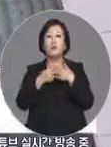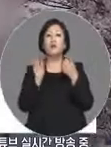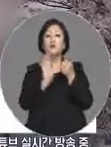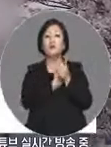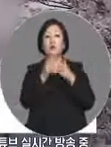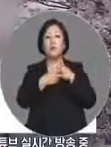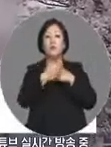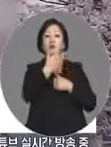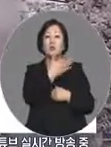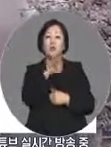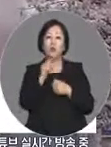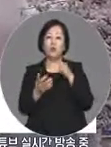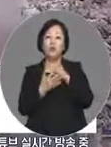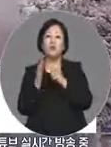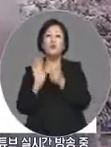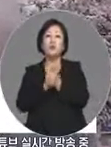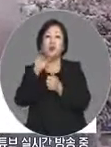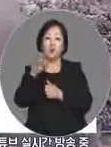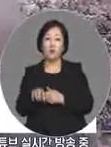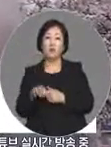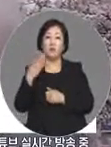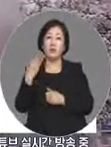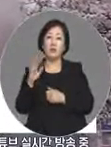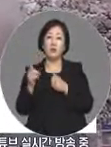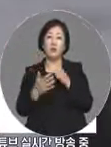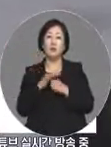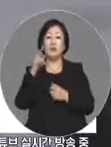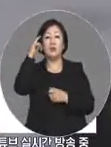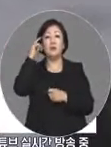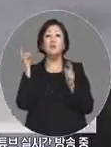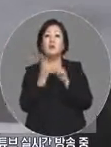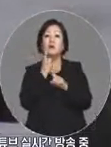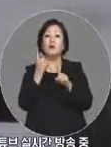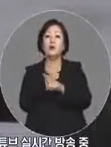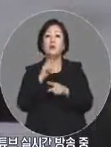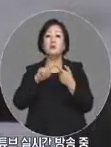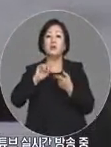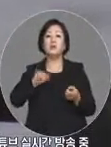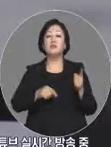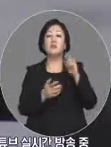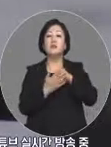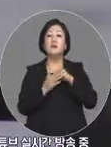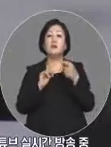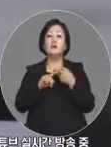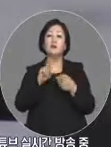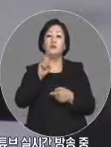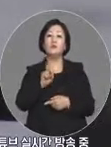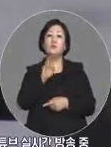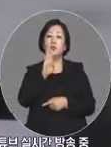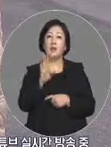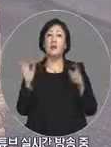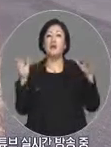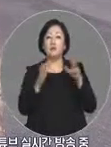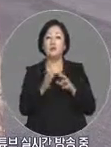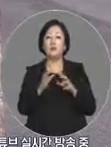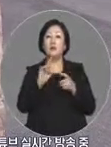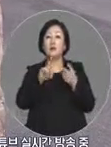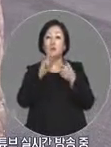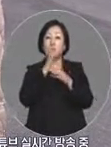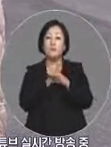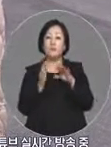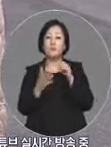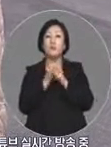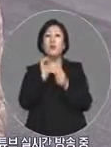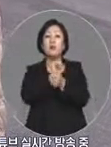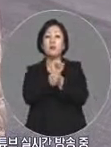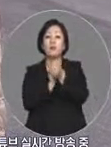병원 19 꽃과 요양원 내 곧 정신건강 증진 시설 1곳 등 총 숨을 내 곳에 이릅니다 감염병 취학